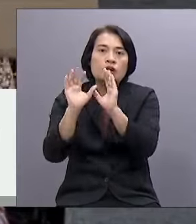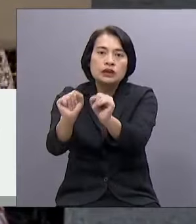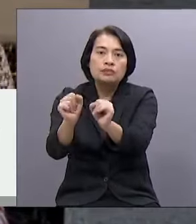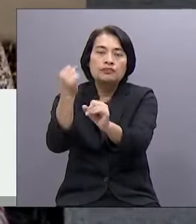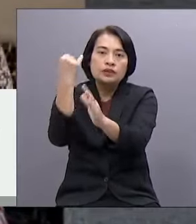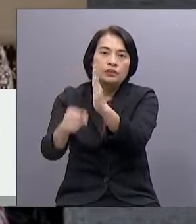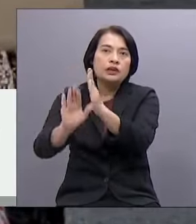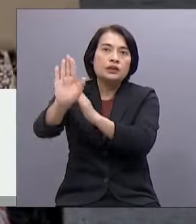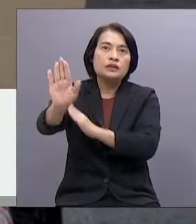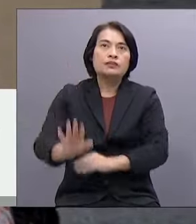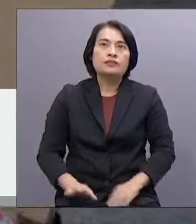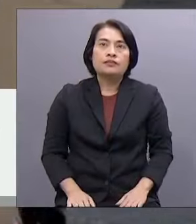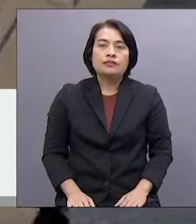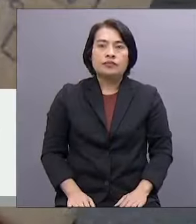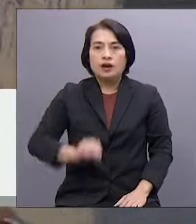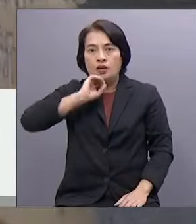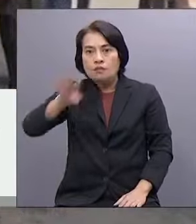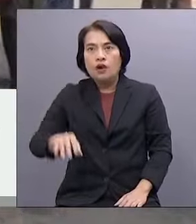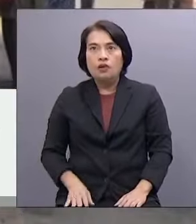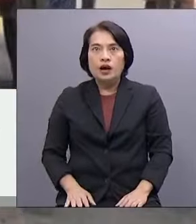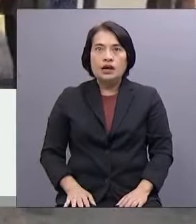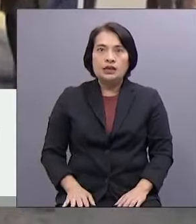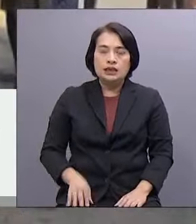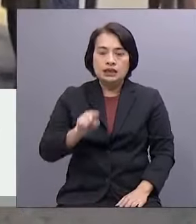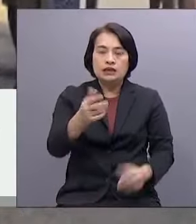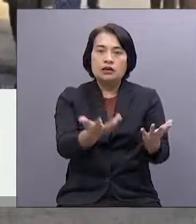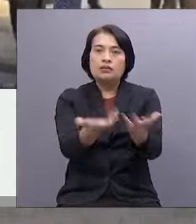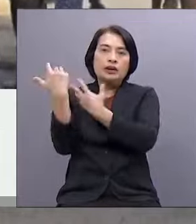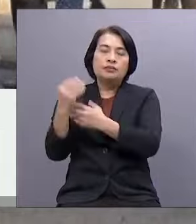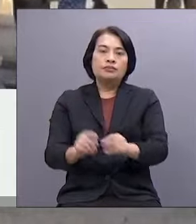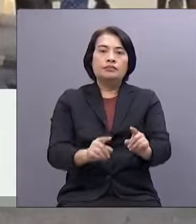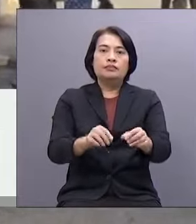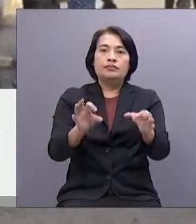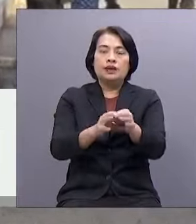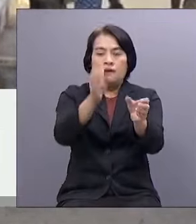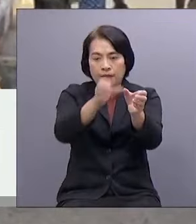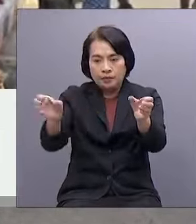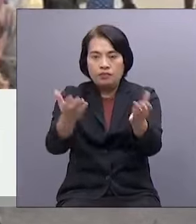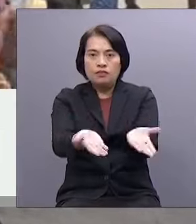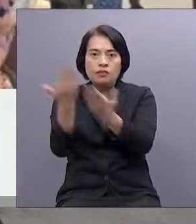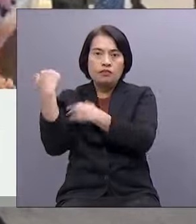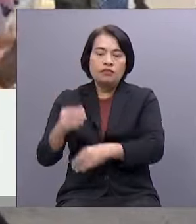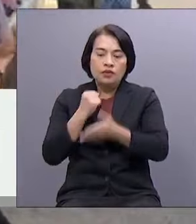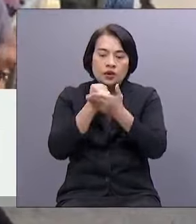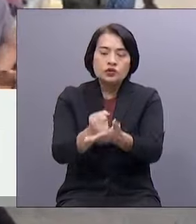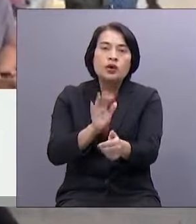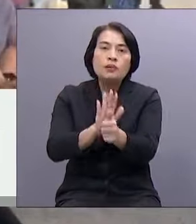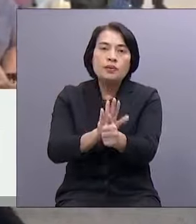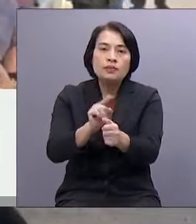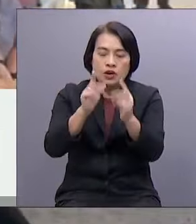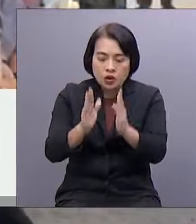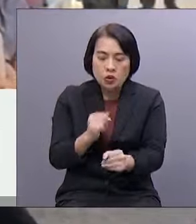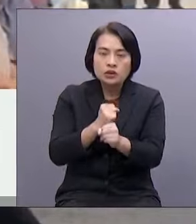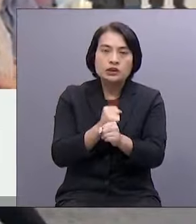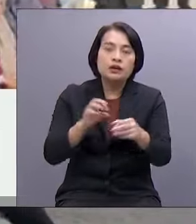านเรียกร้องให้ชะลอการรื้อถอนพงพางออกไปก่อนแล้วก็ให้มีการเยียวยารวมไปถึงส่งเสริมอาชีพให้ชาวประมงที่ใช้เครื่